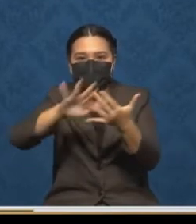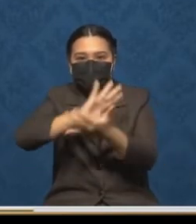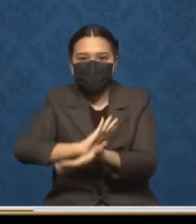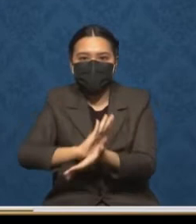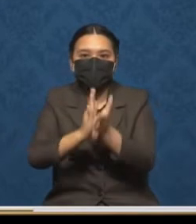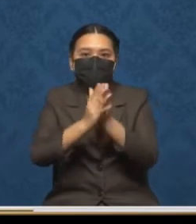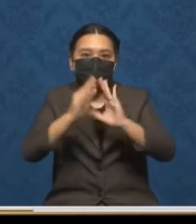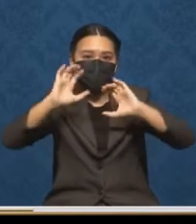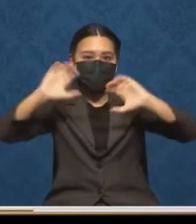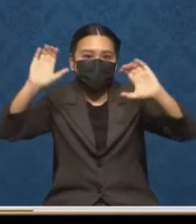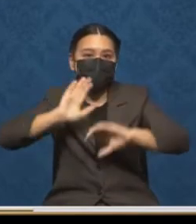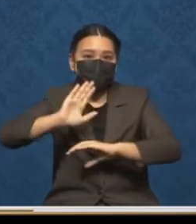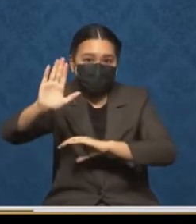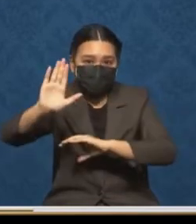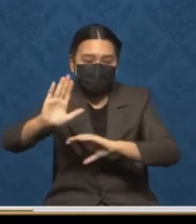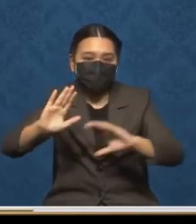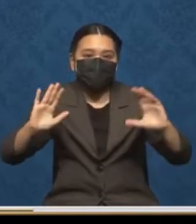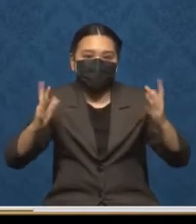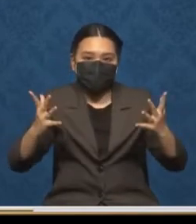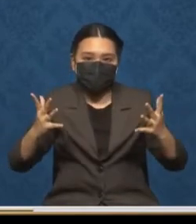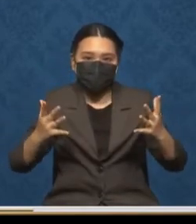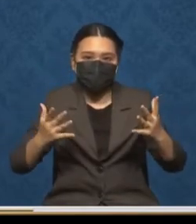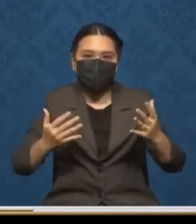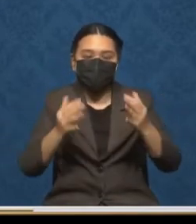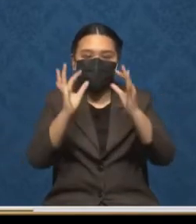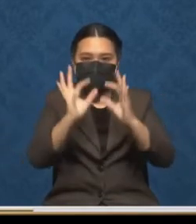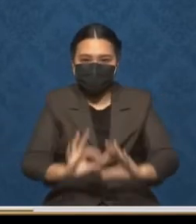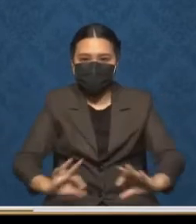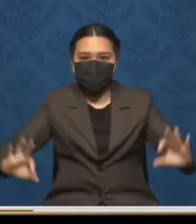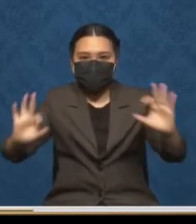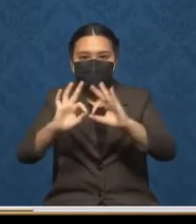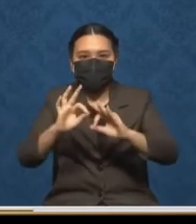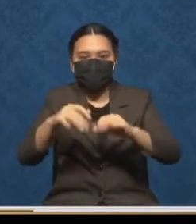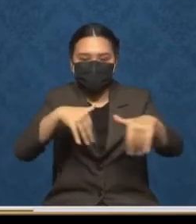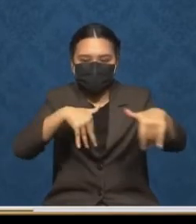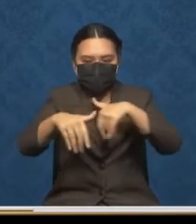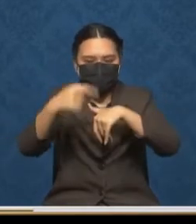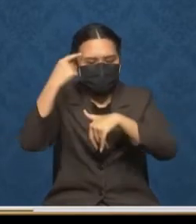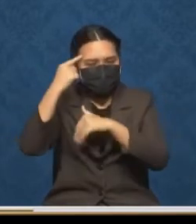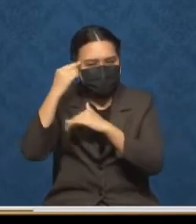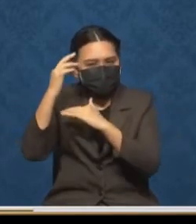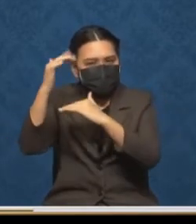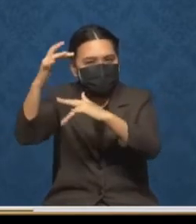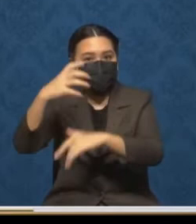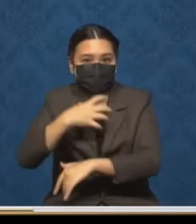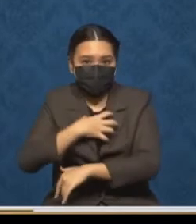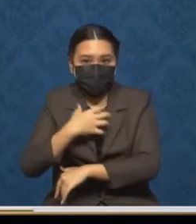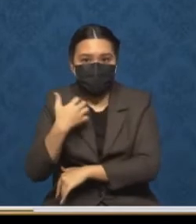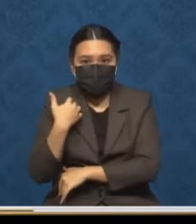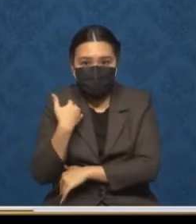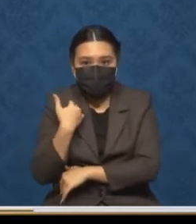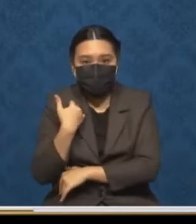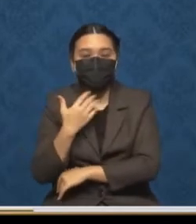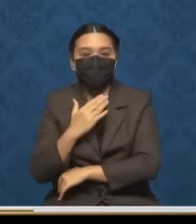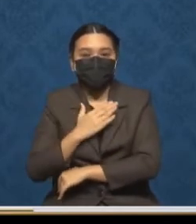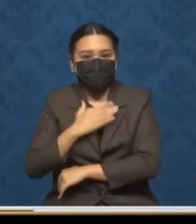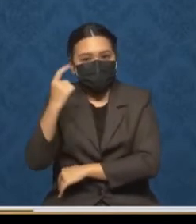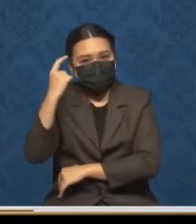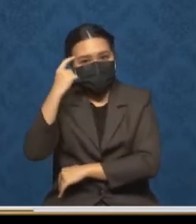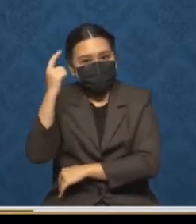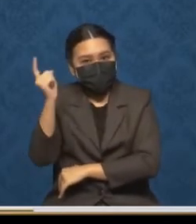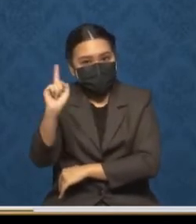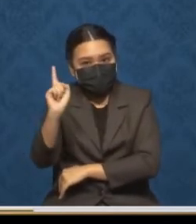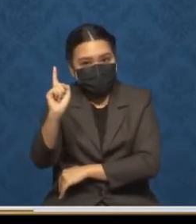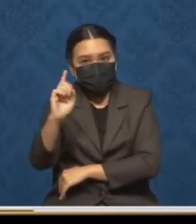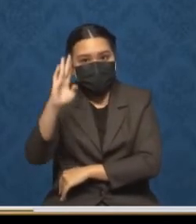ระเทผมเชื่อครัวาการที่เราได้มี